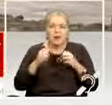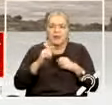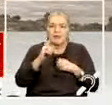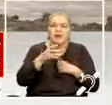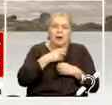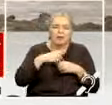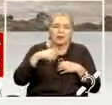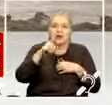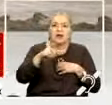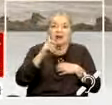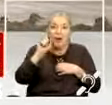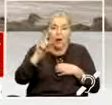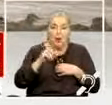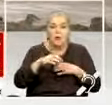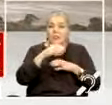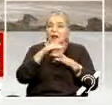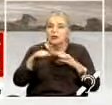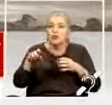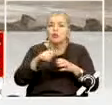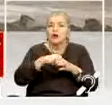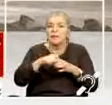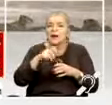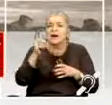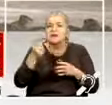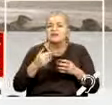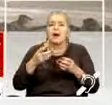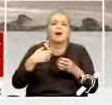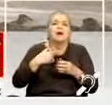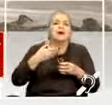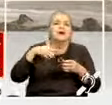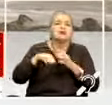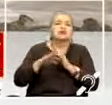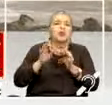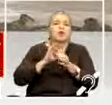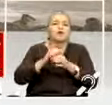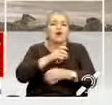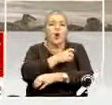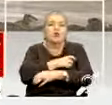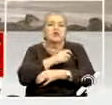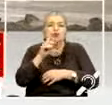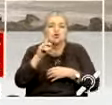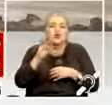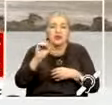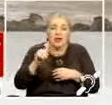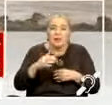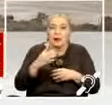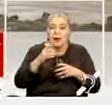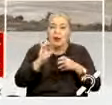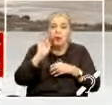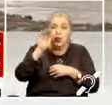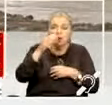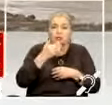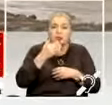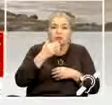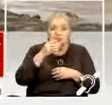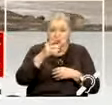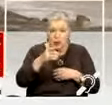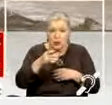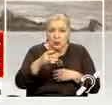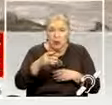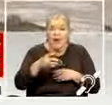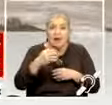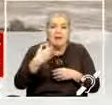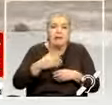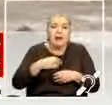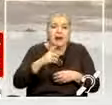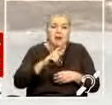că drumurile și reparația aparțin de aceștia, se pare că podul provizoriu văzut în imagine ar fi fost destinat